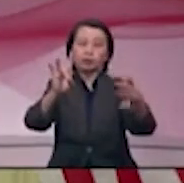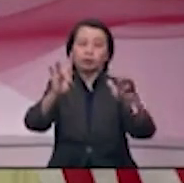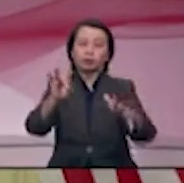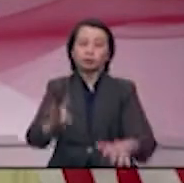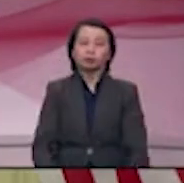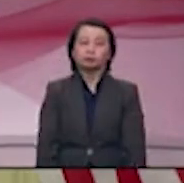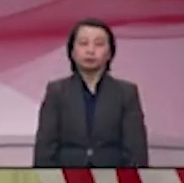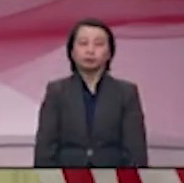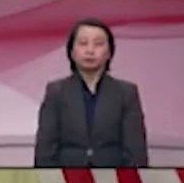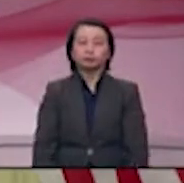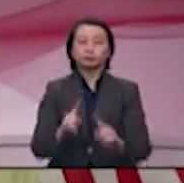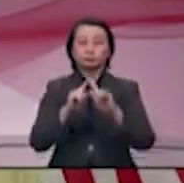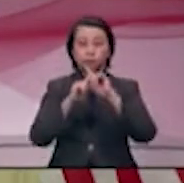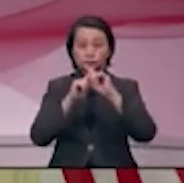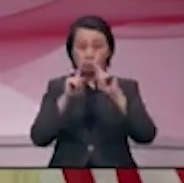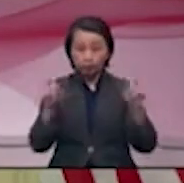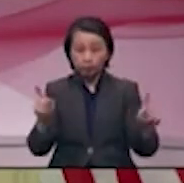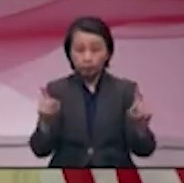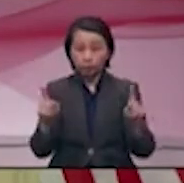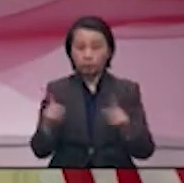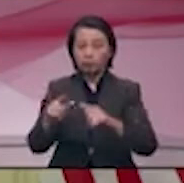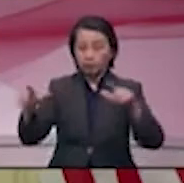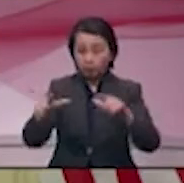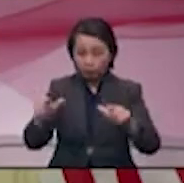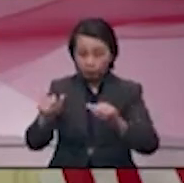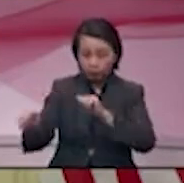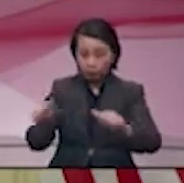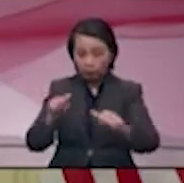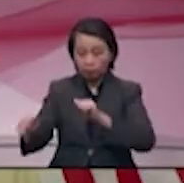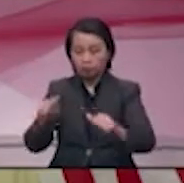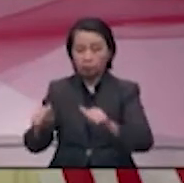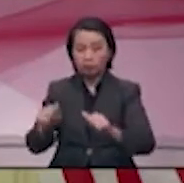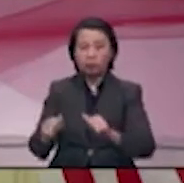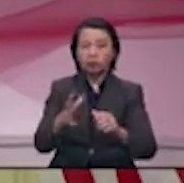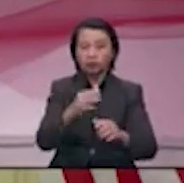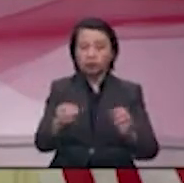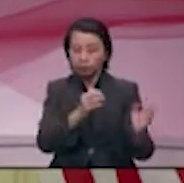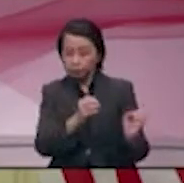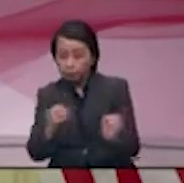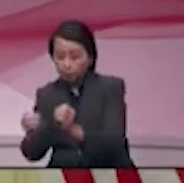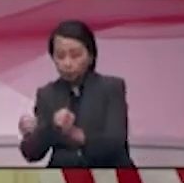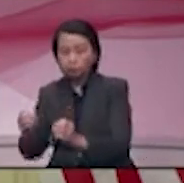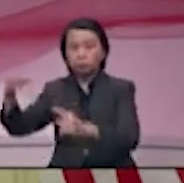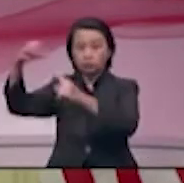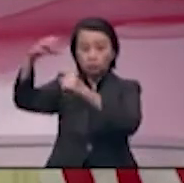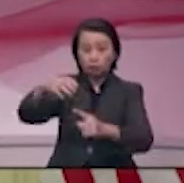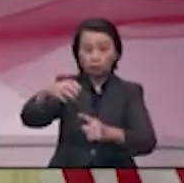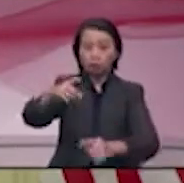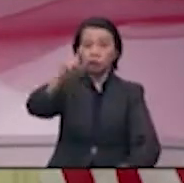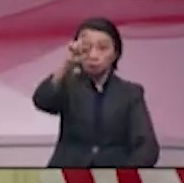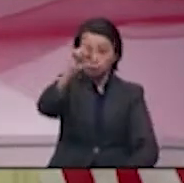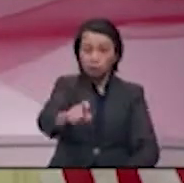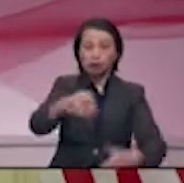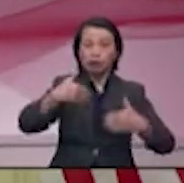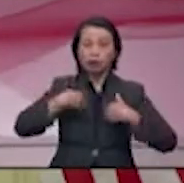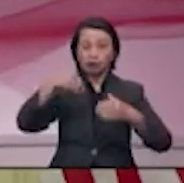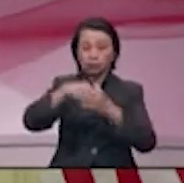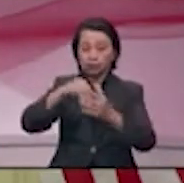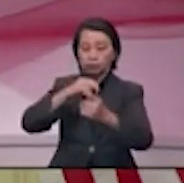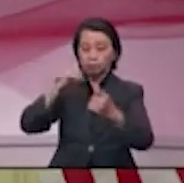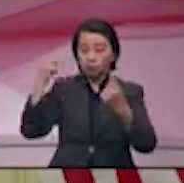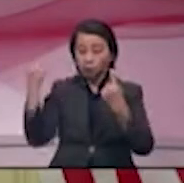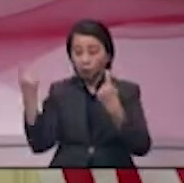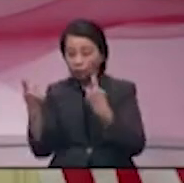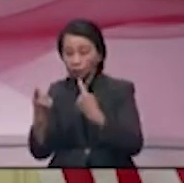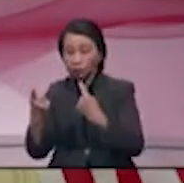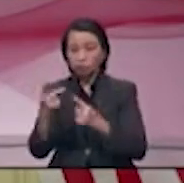Hai walau bagaimanapun pelaksanaan aktiviti sukan dan penghancuran kejohanan perlu diadakan dalam keadaan